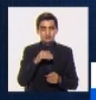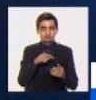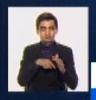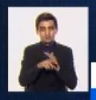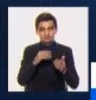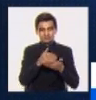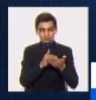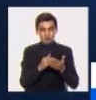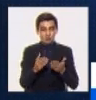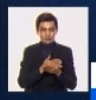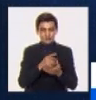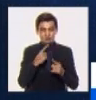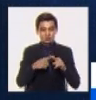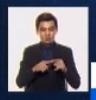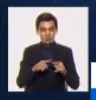этом